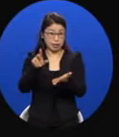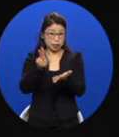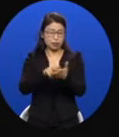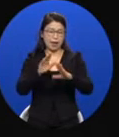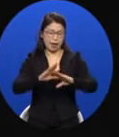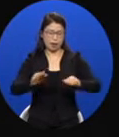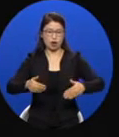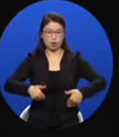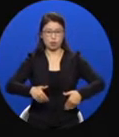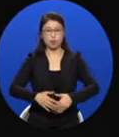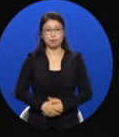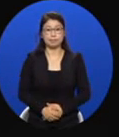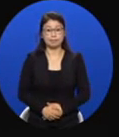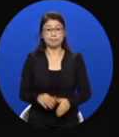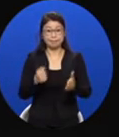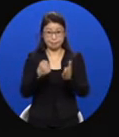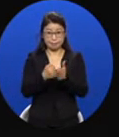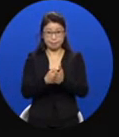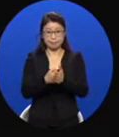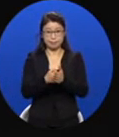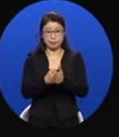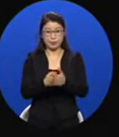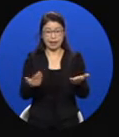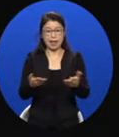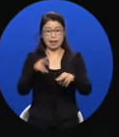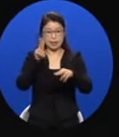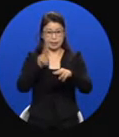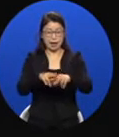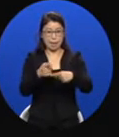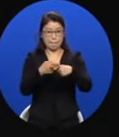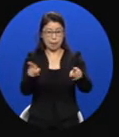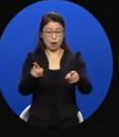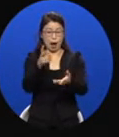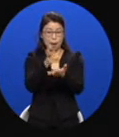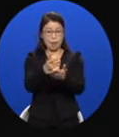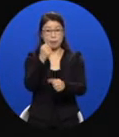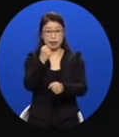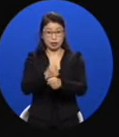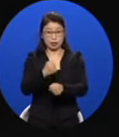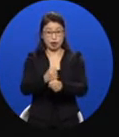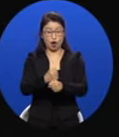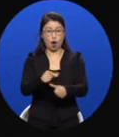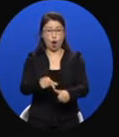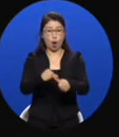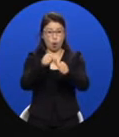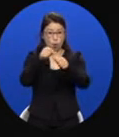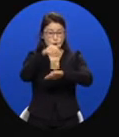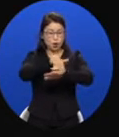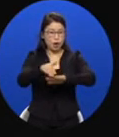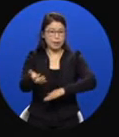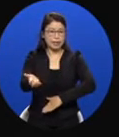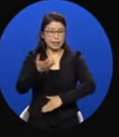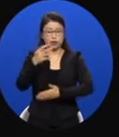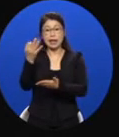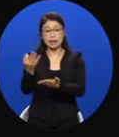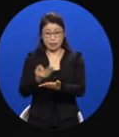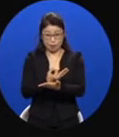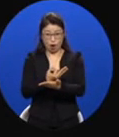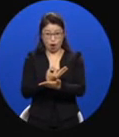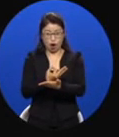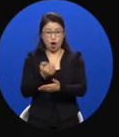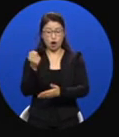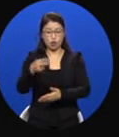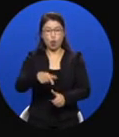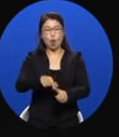해결해야 된다고 봅니다. 그래서 일자리 영향 평가제를 만들어서 고용 계획 이전에 급여 수준 그리고